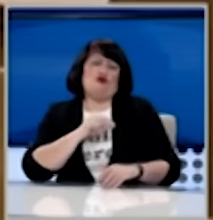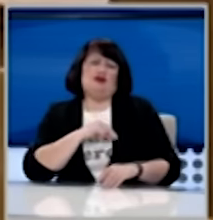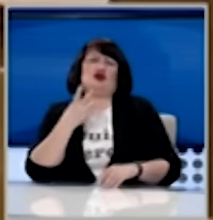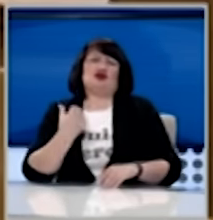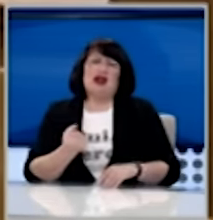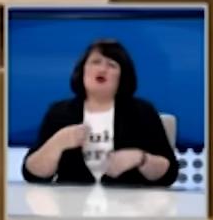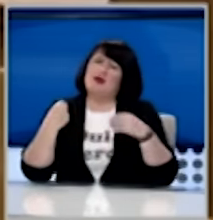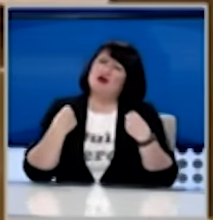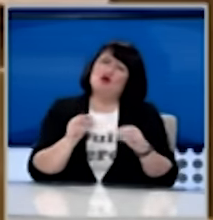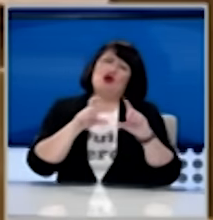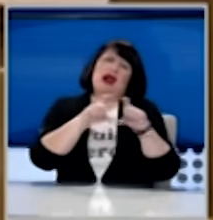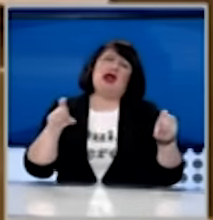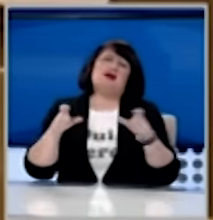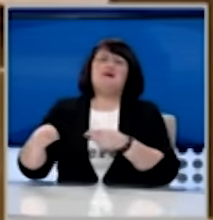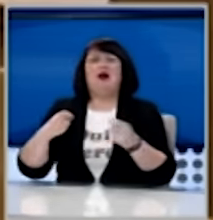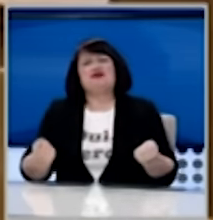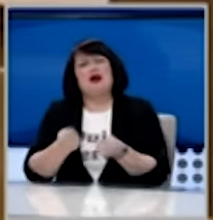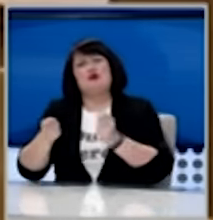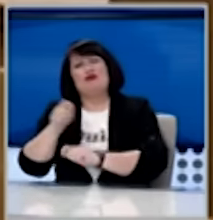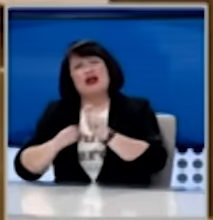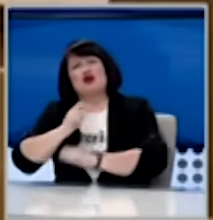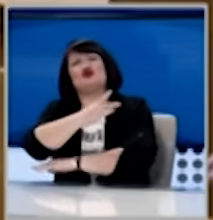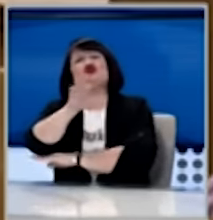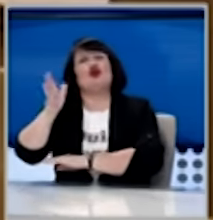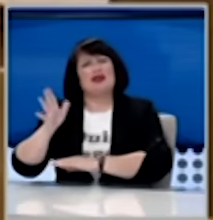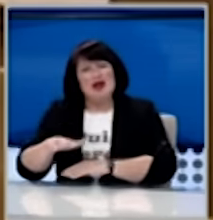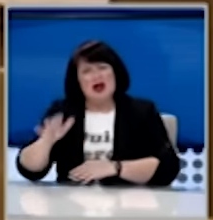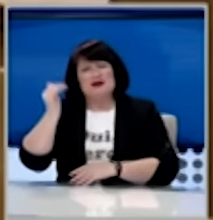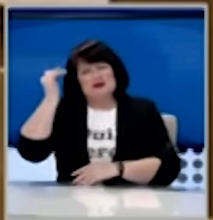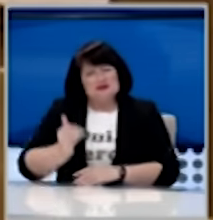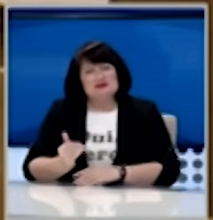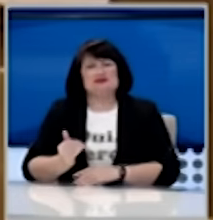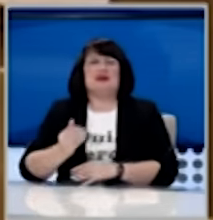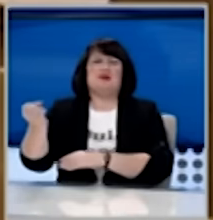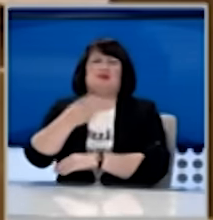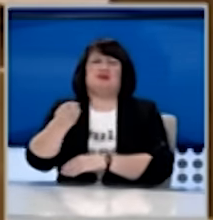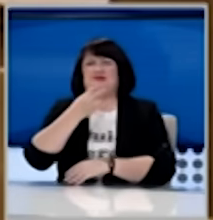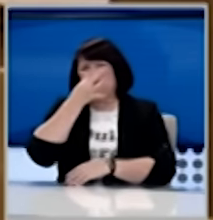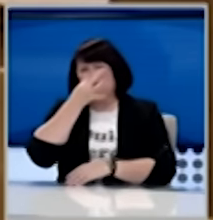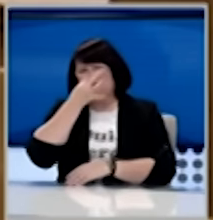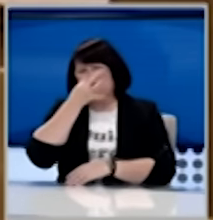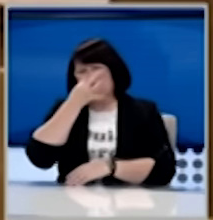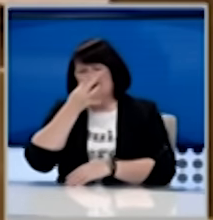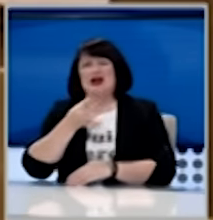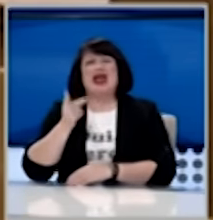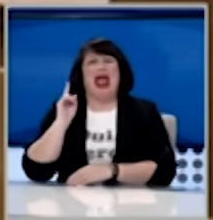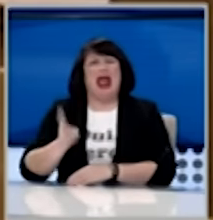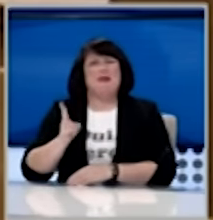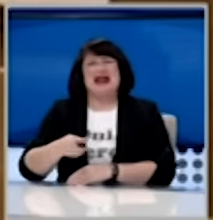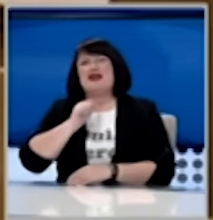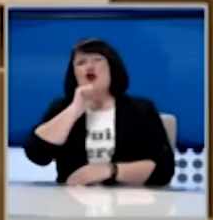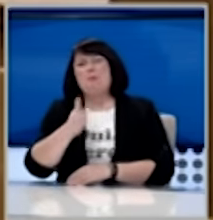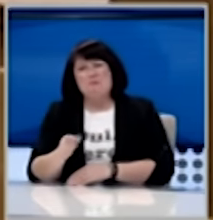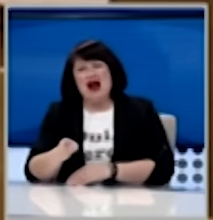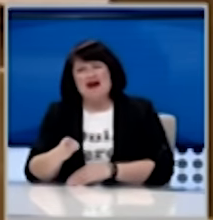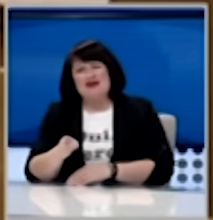προκύπτει απ τις δραστηριότητές τους όσον αφορά δηλαδή τη μείωση των εκπομπών διοξιδίου του άνθρακα και αυτό στη συνέχεια